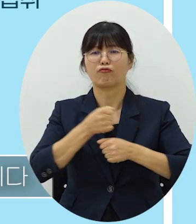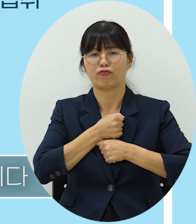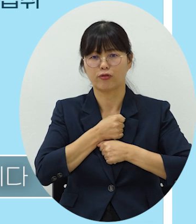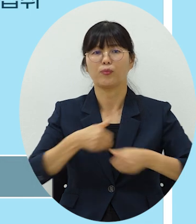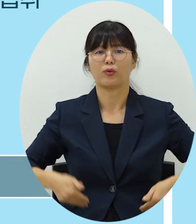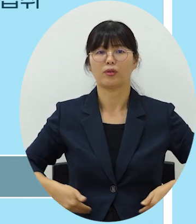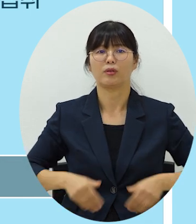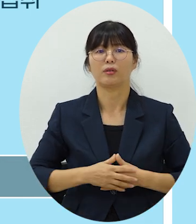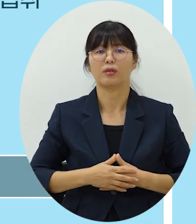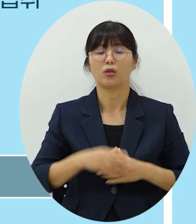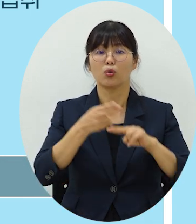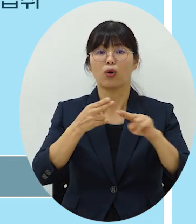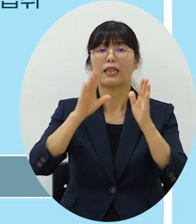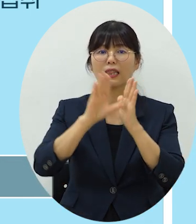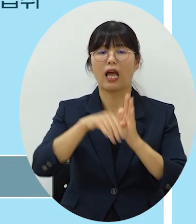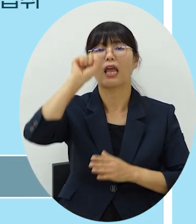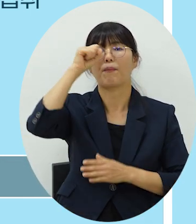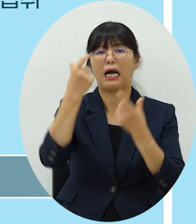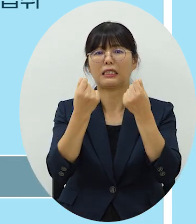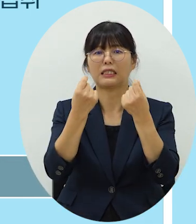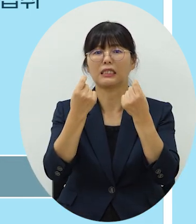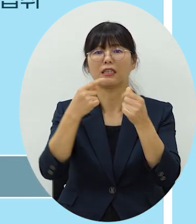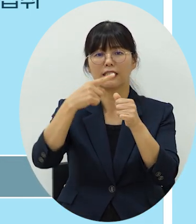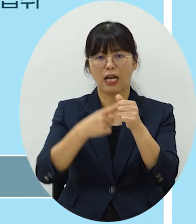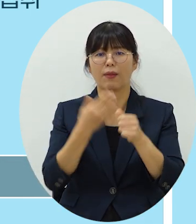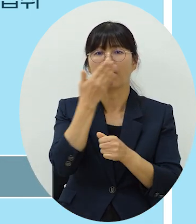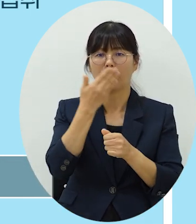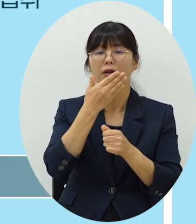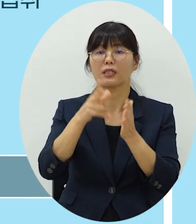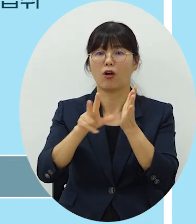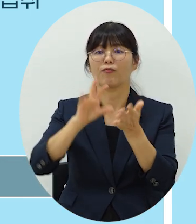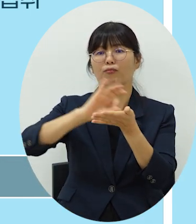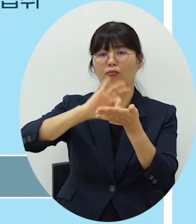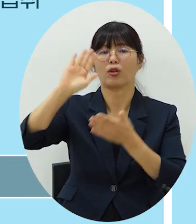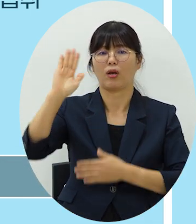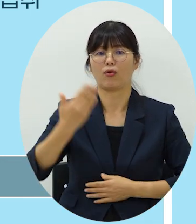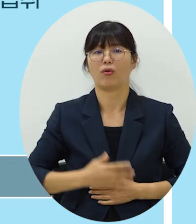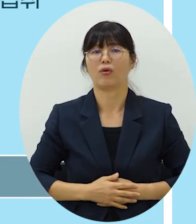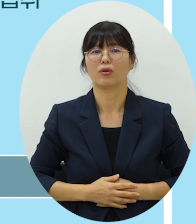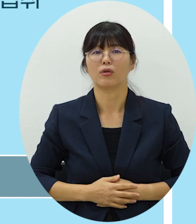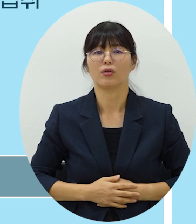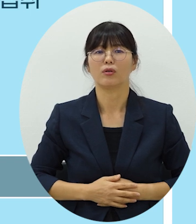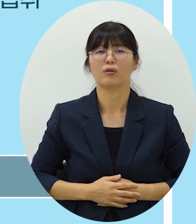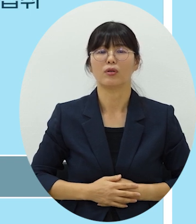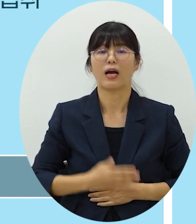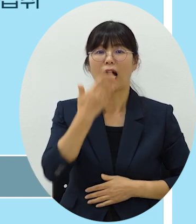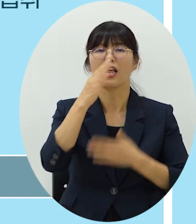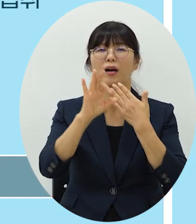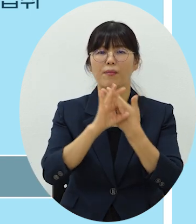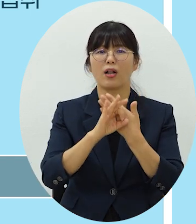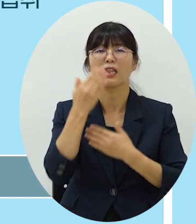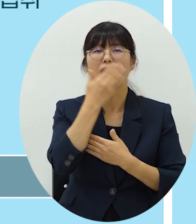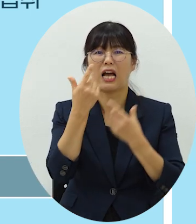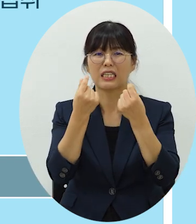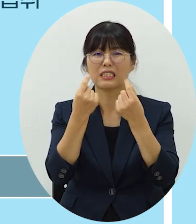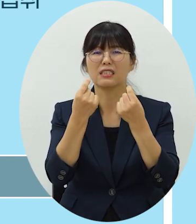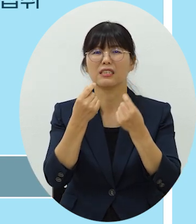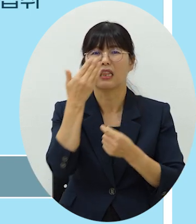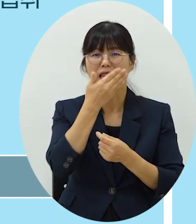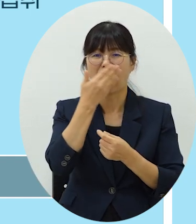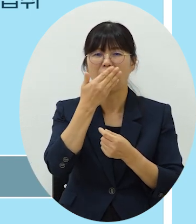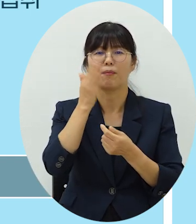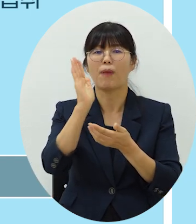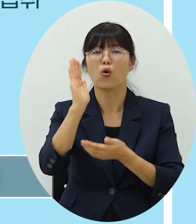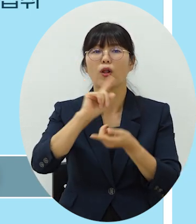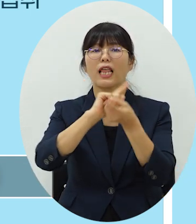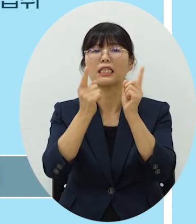합니다. 요리할 때는 양파와 같이 천연 단맛 재료를 사용하도록 하며 가능하면 설탕 같은 단순